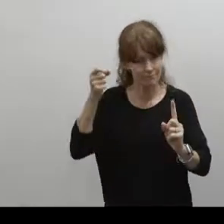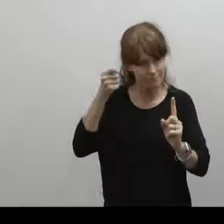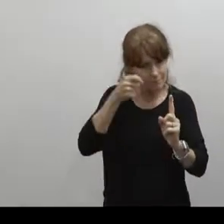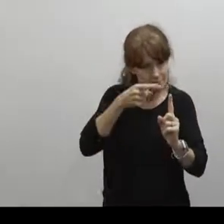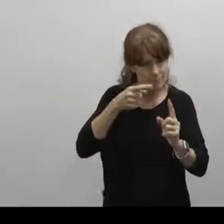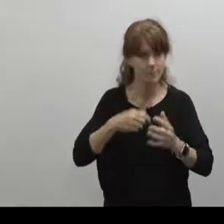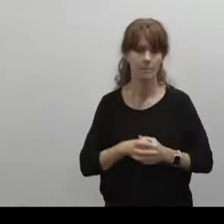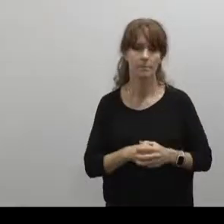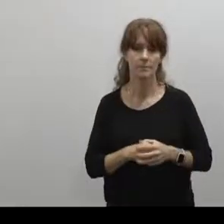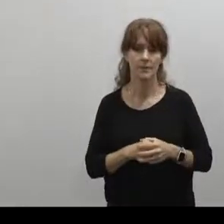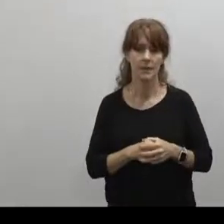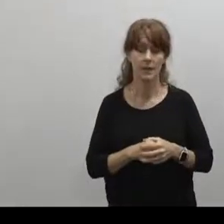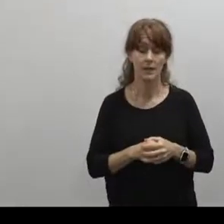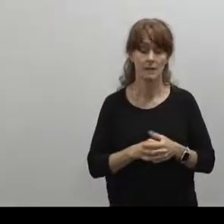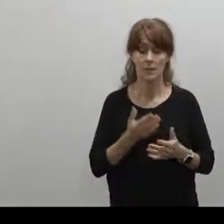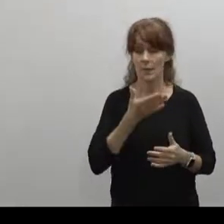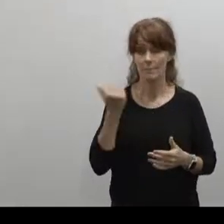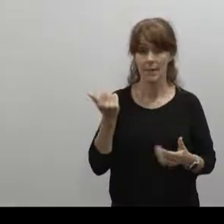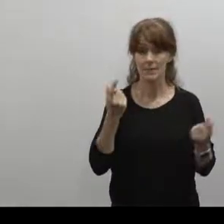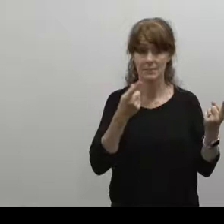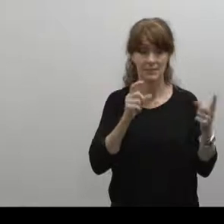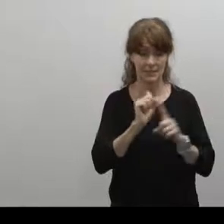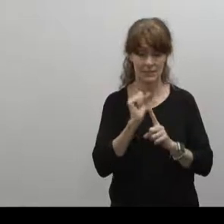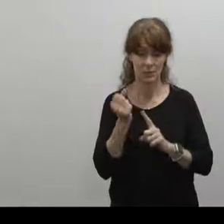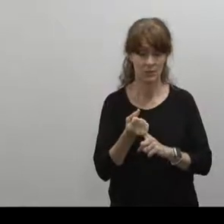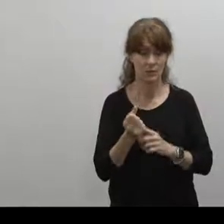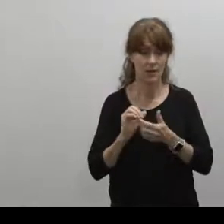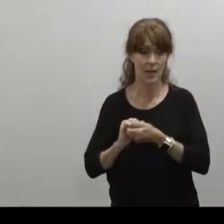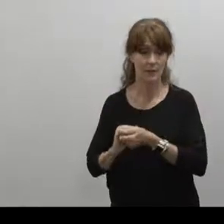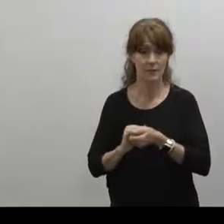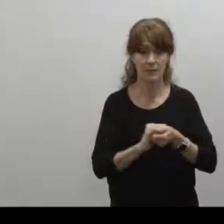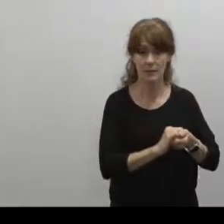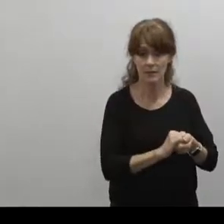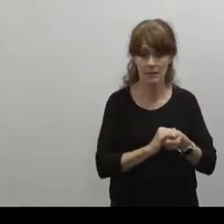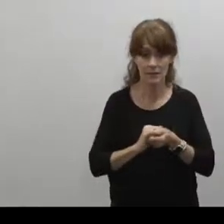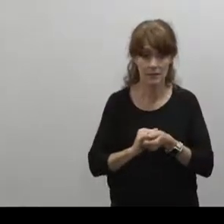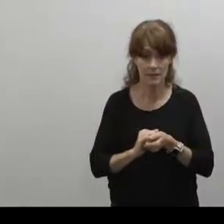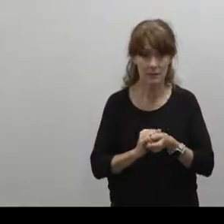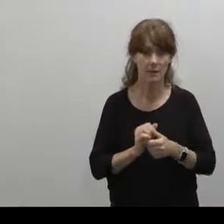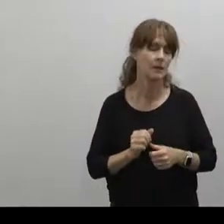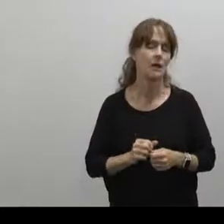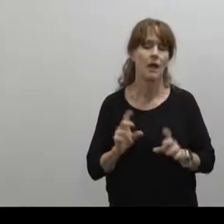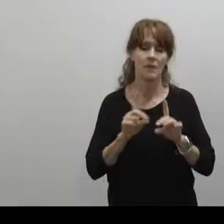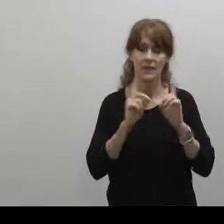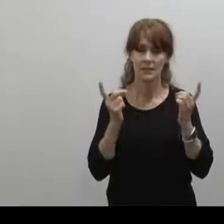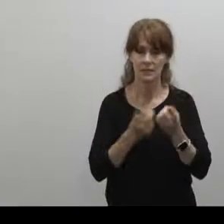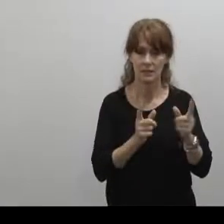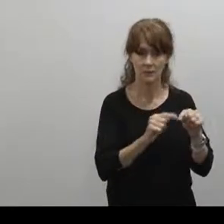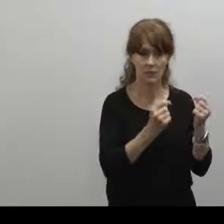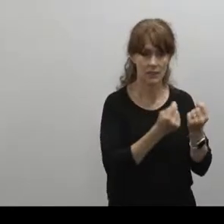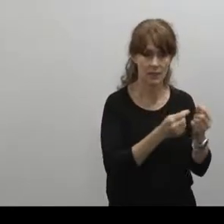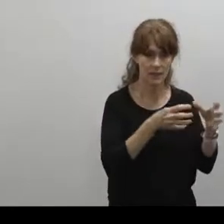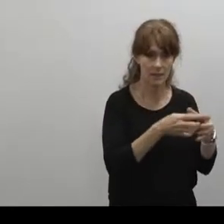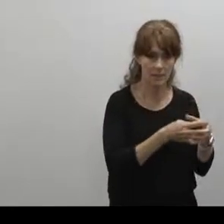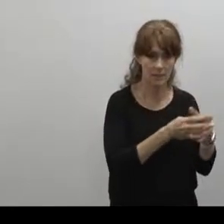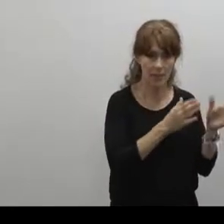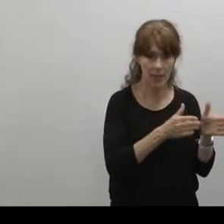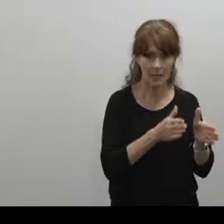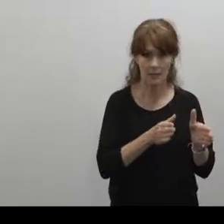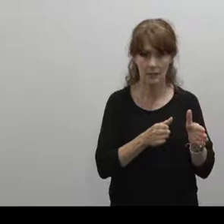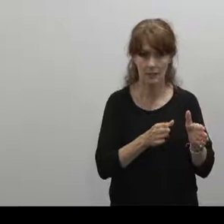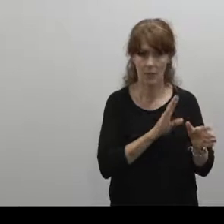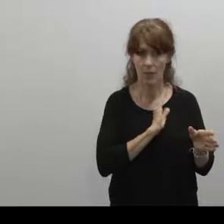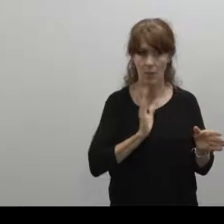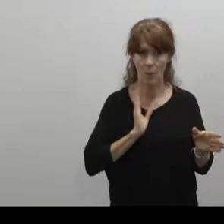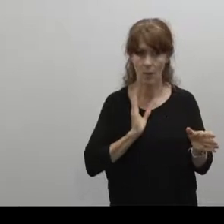dương thuê ca sang cọt mà lư cùng rung yết tơ sa hay mà đoan tiết cứ tha cùng rung yết tơ sa nên cứ tha việc tới ca bưng bay từ